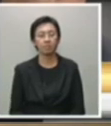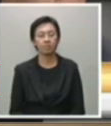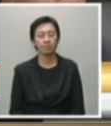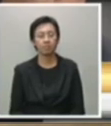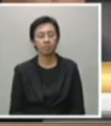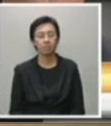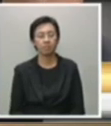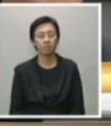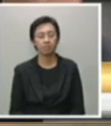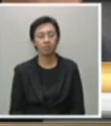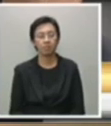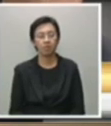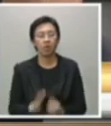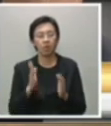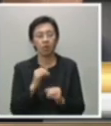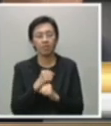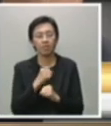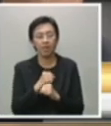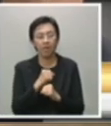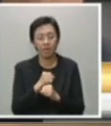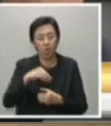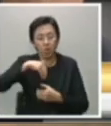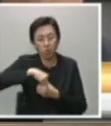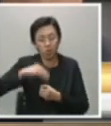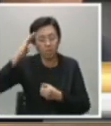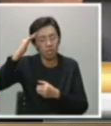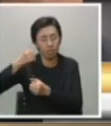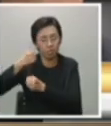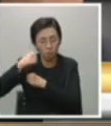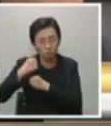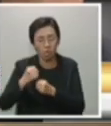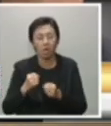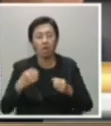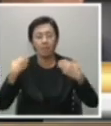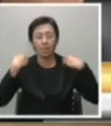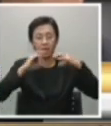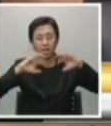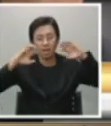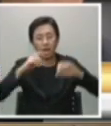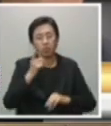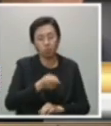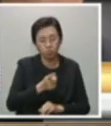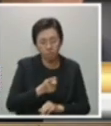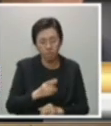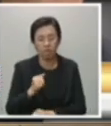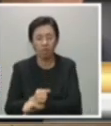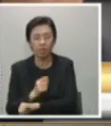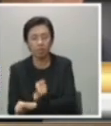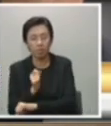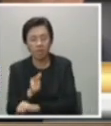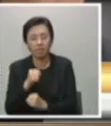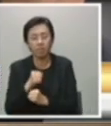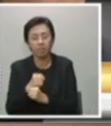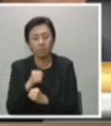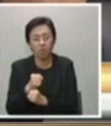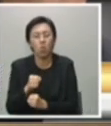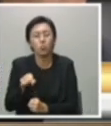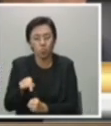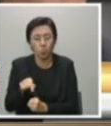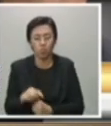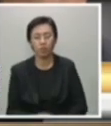บุคคลในสังกัดกองทัพบกหมายถึงข้าราชการประจำและลูกจ้างประจำที่รับราชการในกองทัพบ